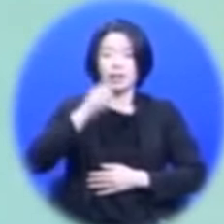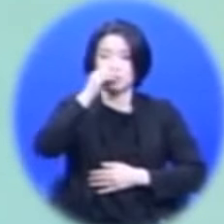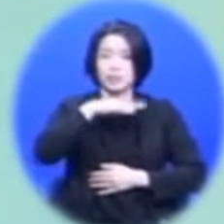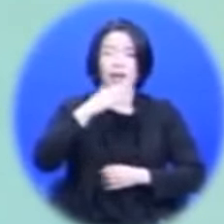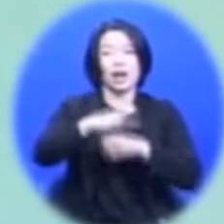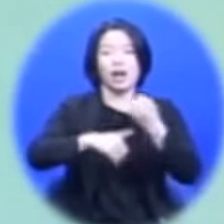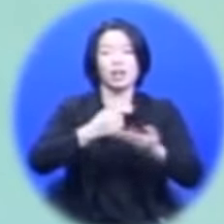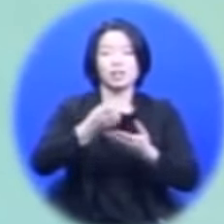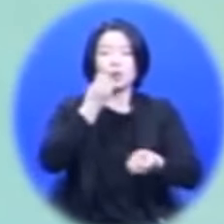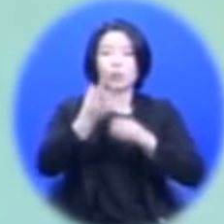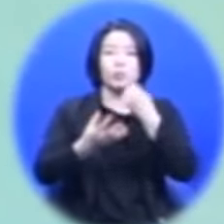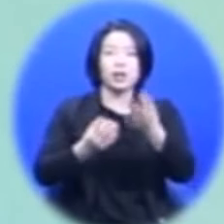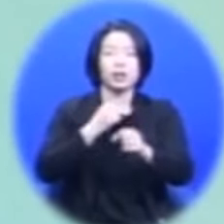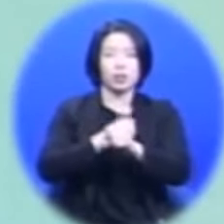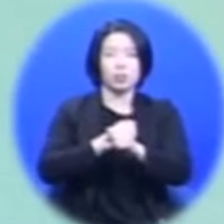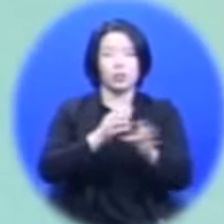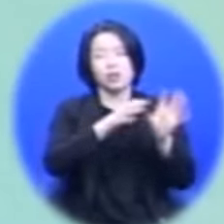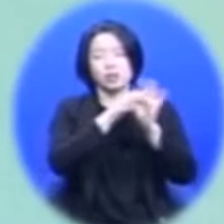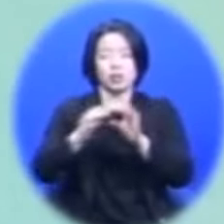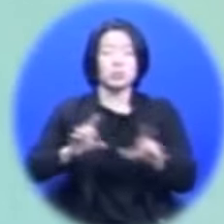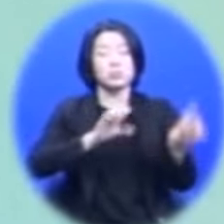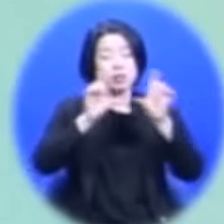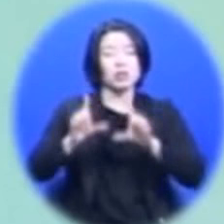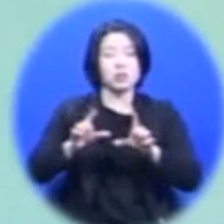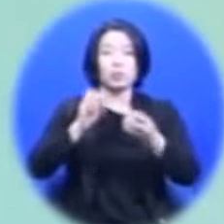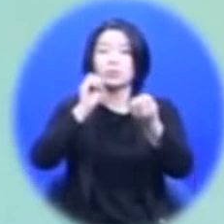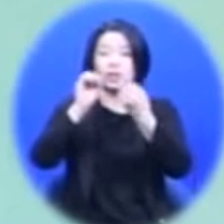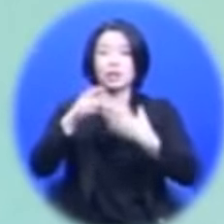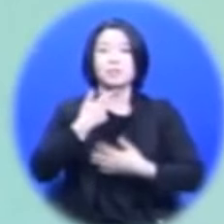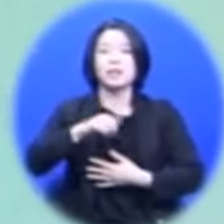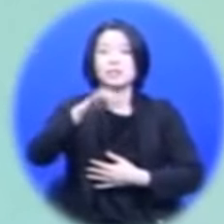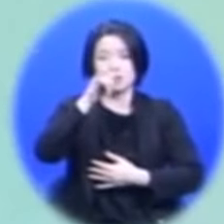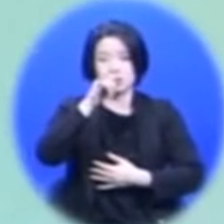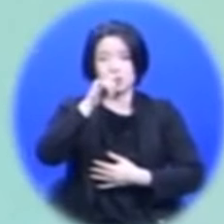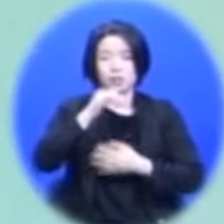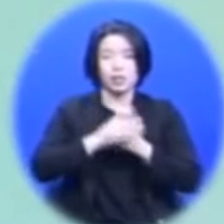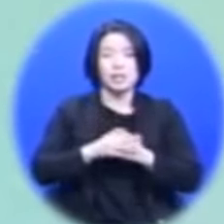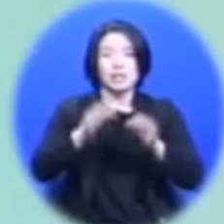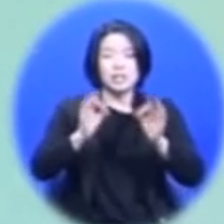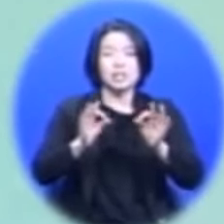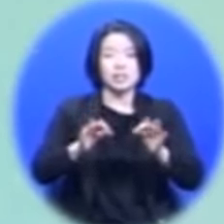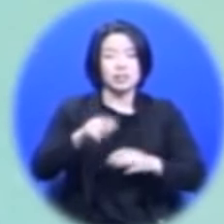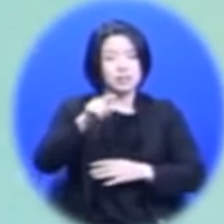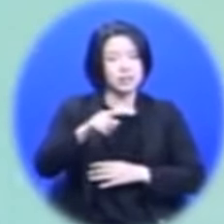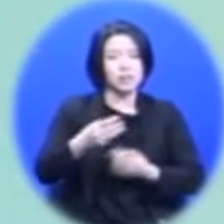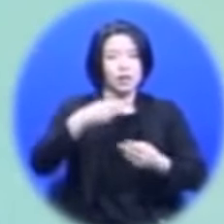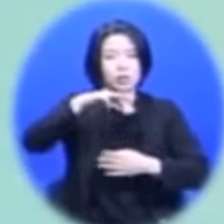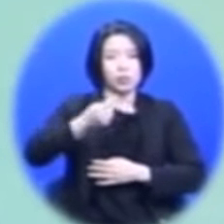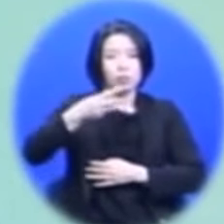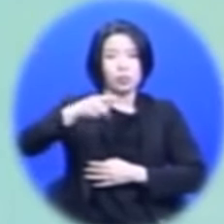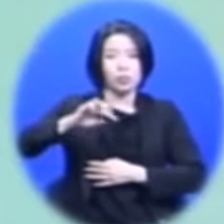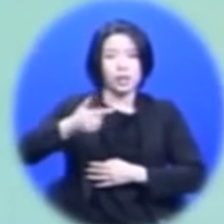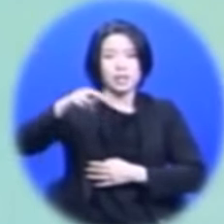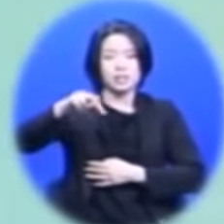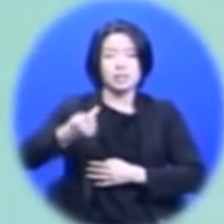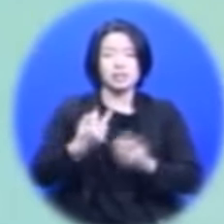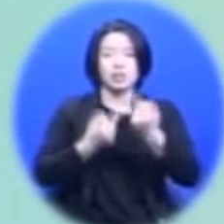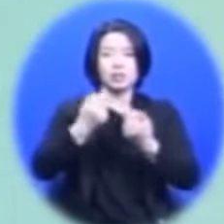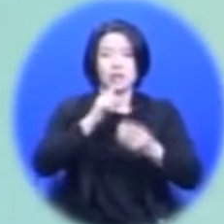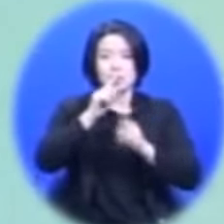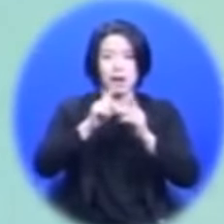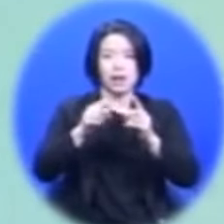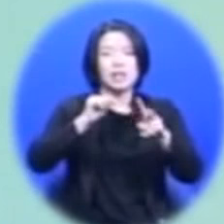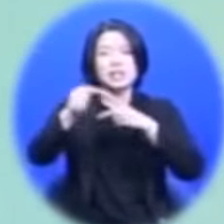하나님께 고백하고 나서 계속 살지요 라고 말씀하였다는데 이제 로렌스 형제의 말을 이해할 수 있게